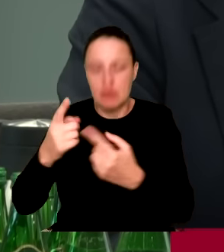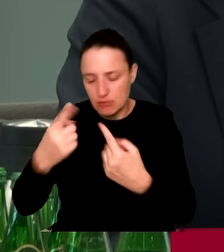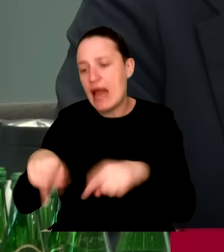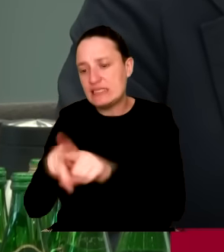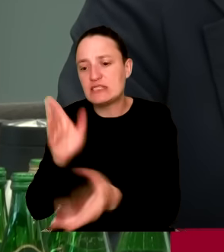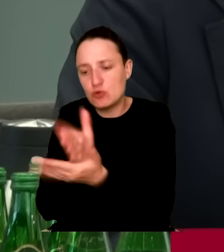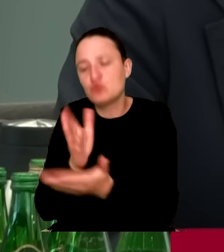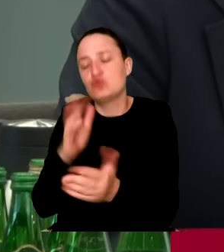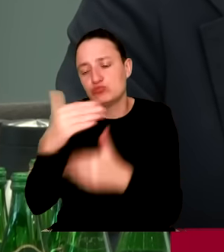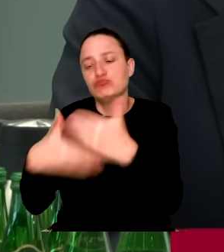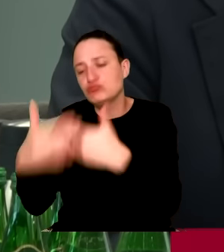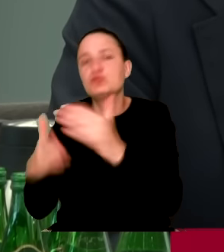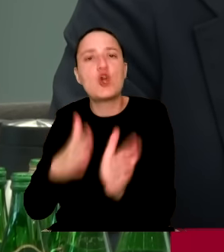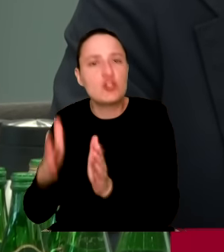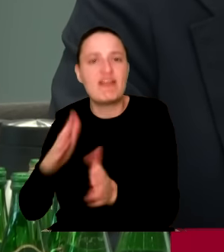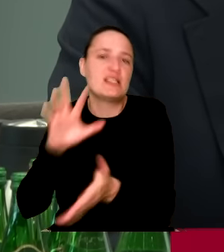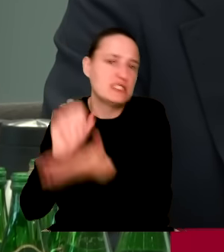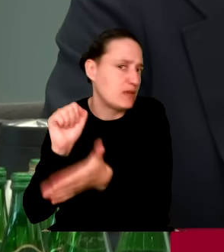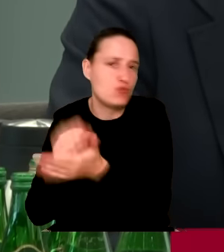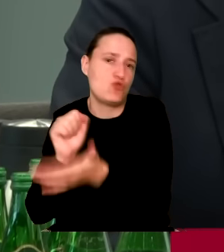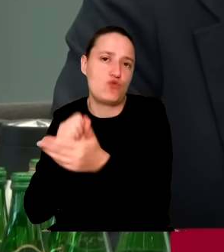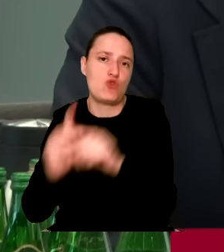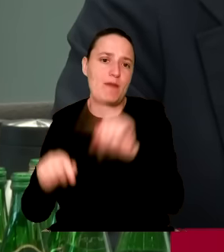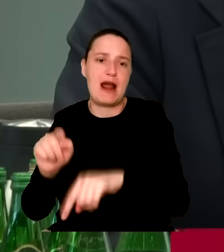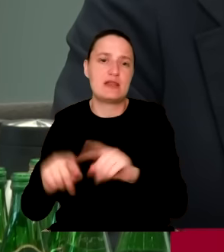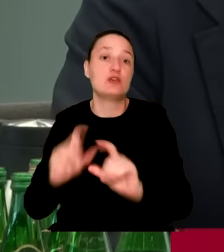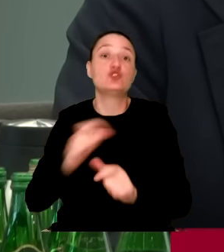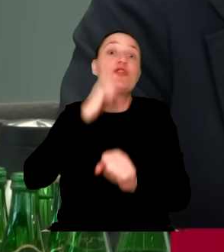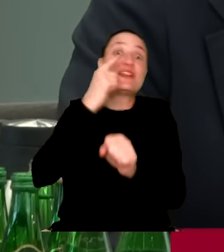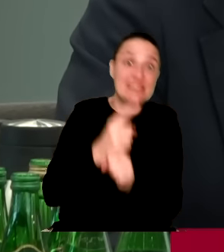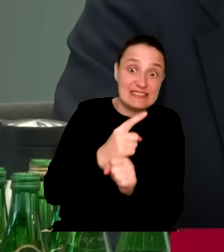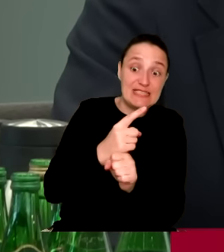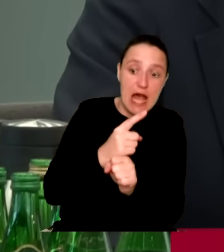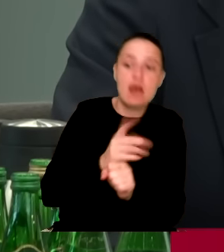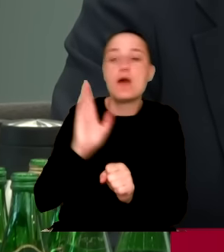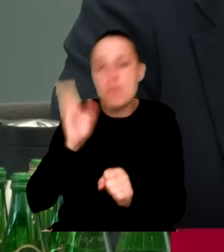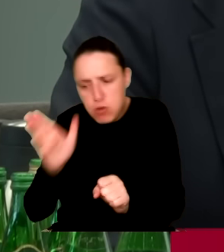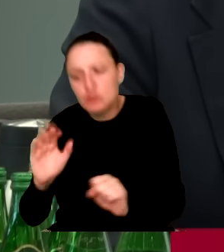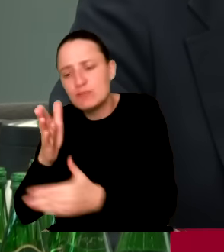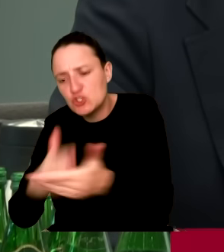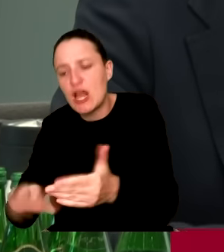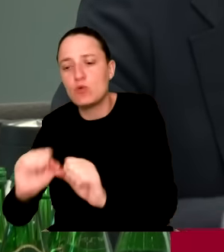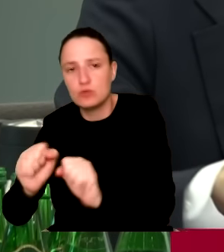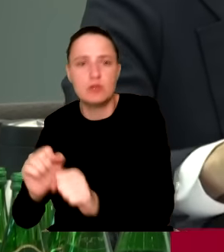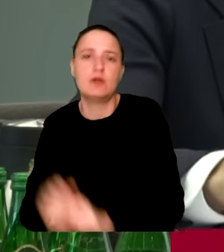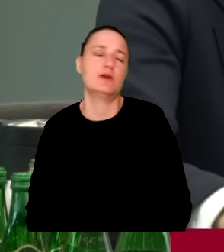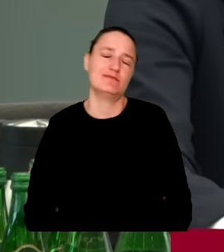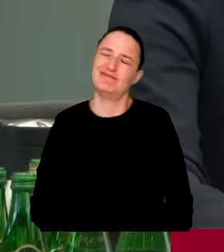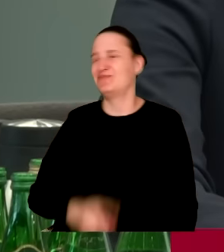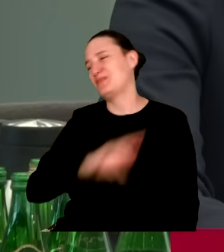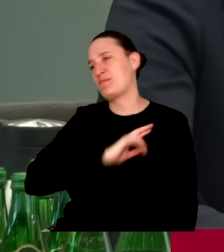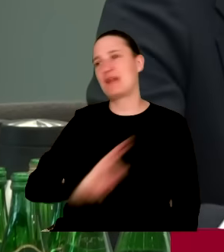czynności przygotowawczych które zostały sformułowane w takiej na przykład decyzji lub innych panie premierze jednak mimo